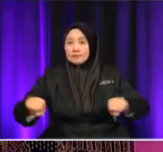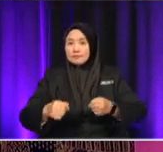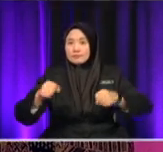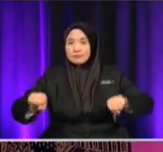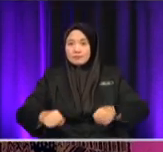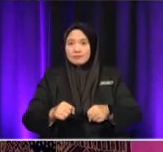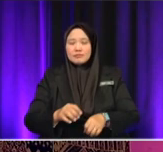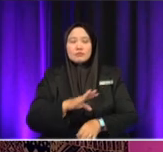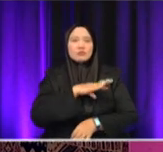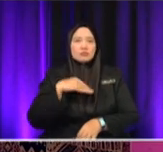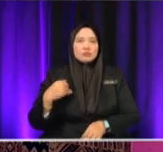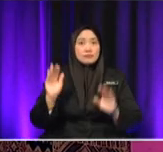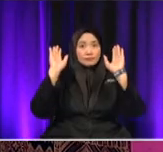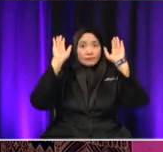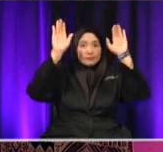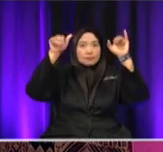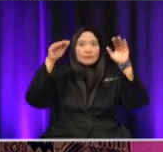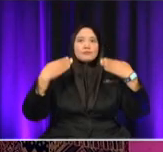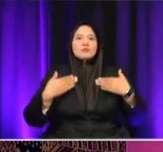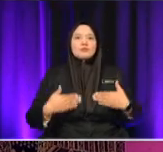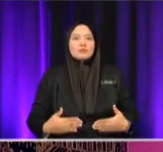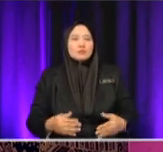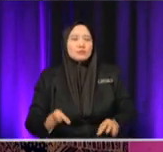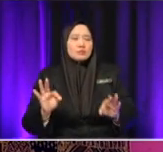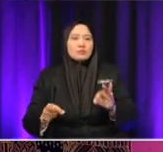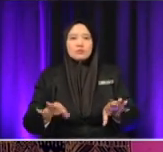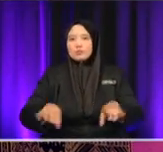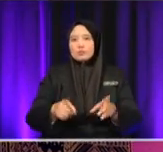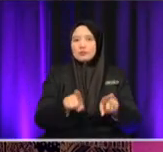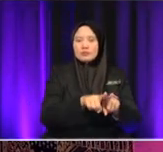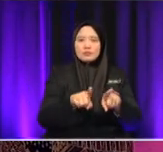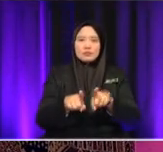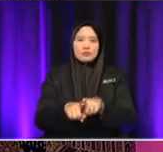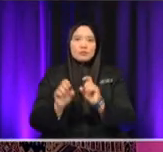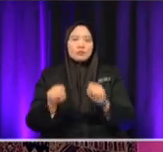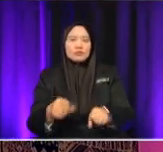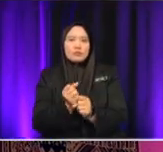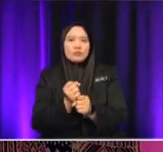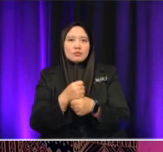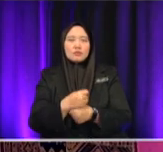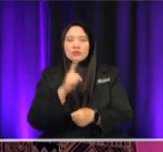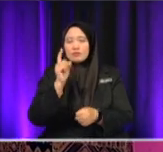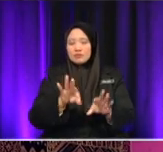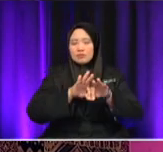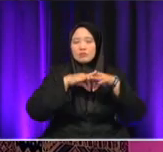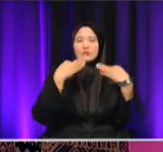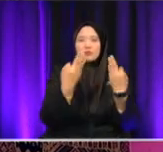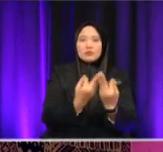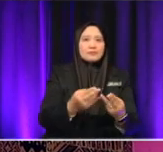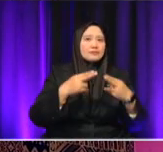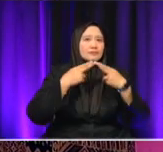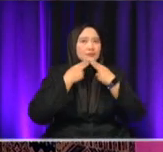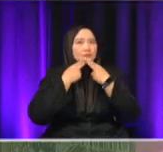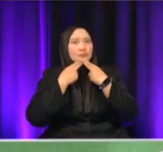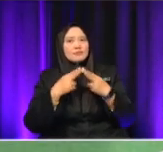itu juga tanggung jawab kalau kita lakukan bersama-sama ini dapat membentuk sebuah keluarga yang Harmoni seterusnya